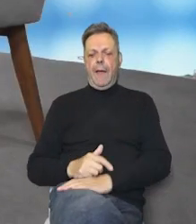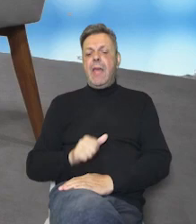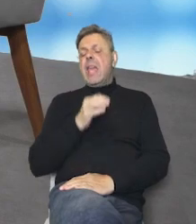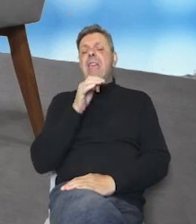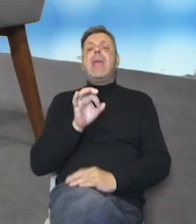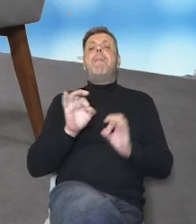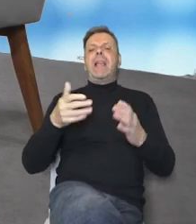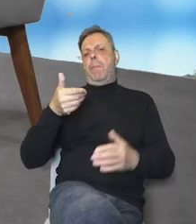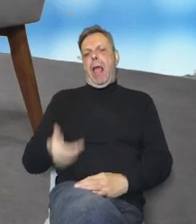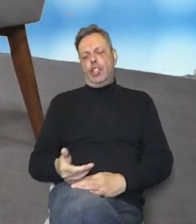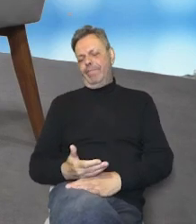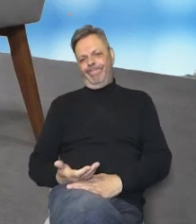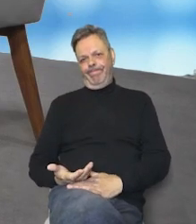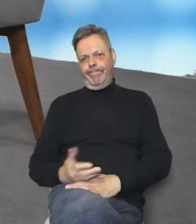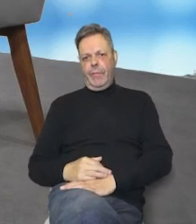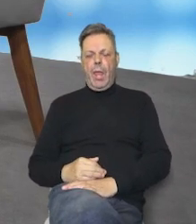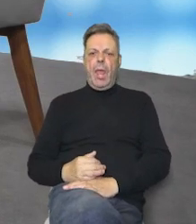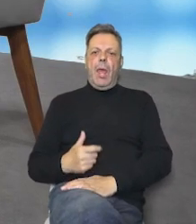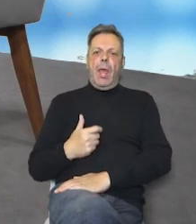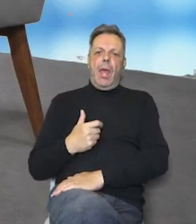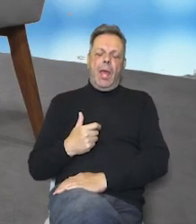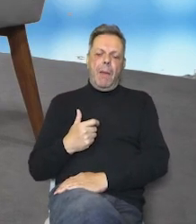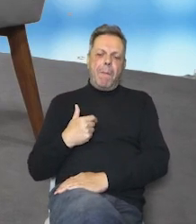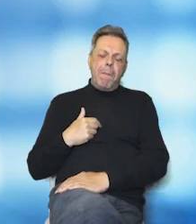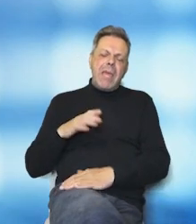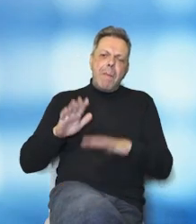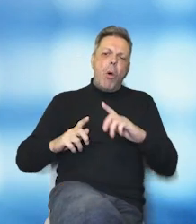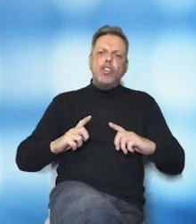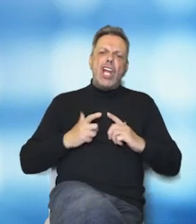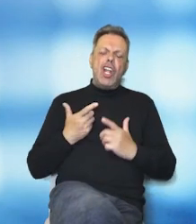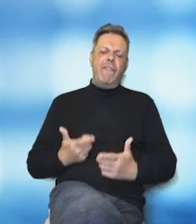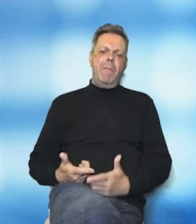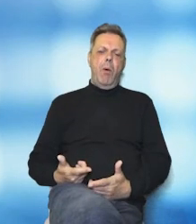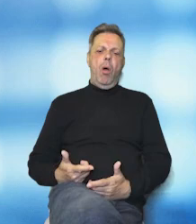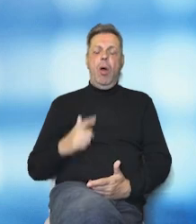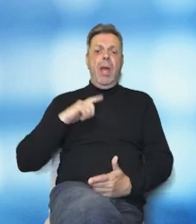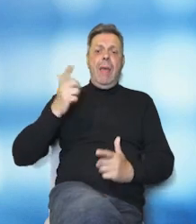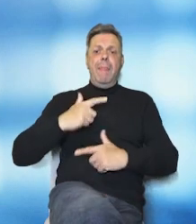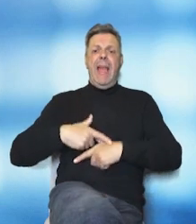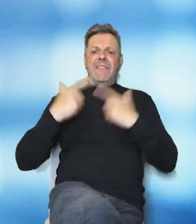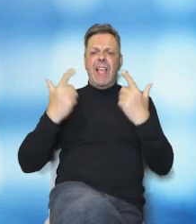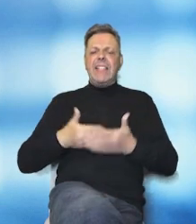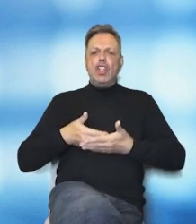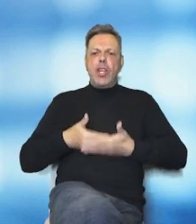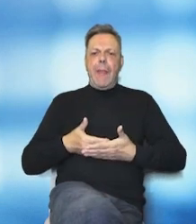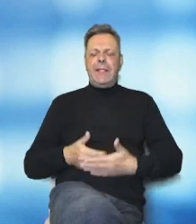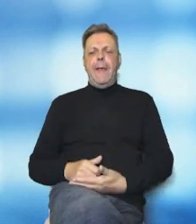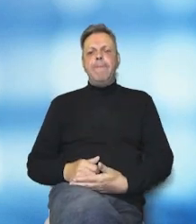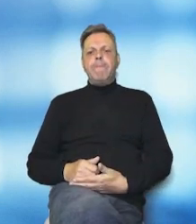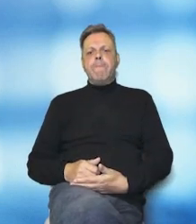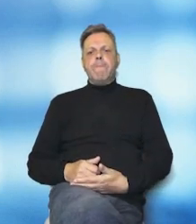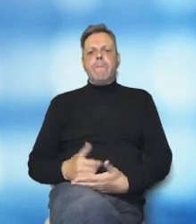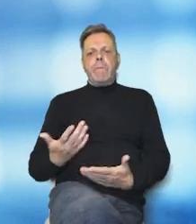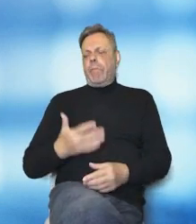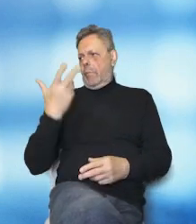plaće. Mi možda živimo nesvjesni činjenice da